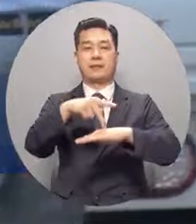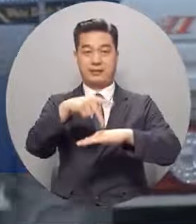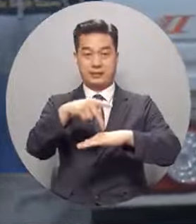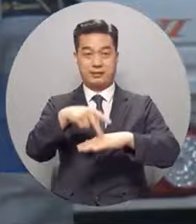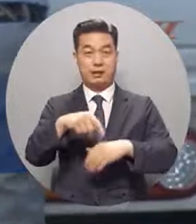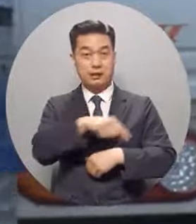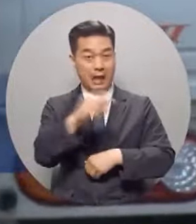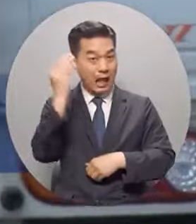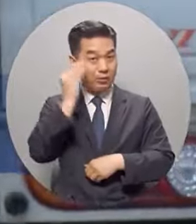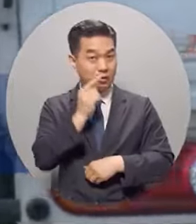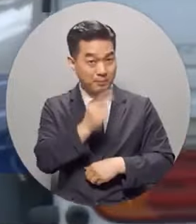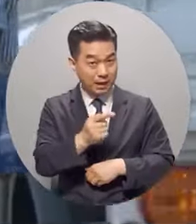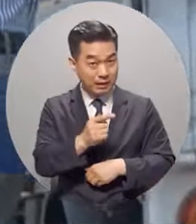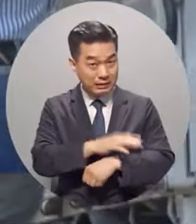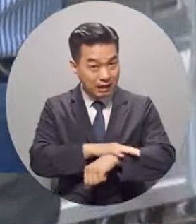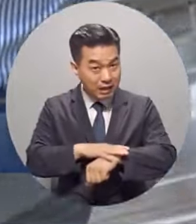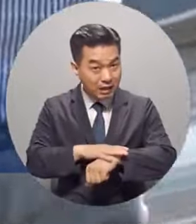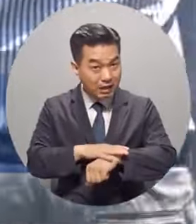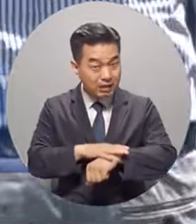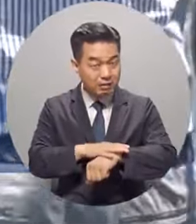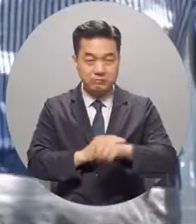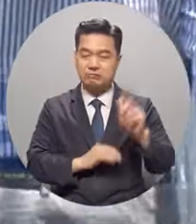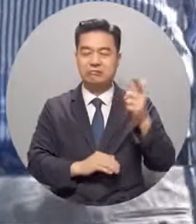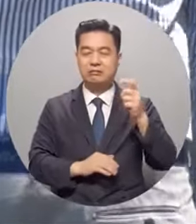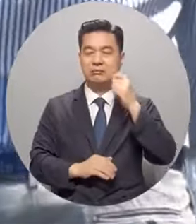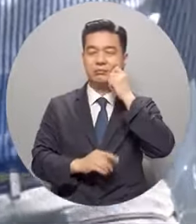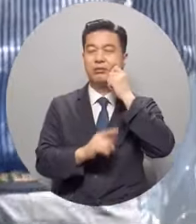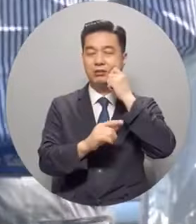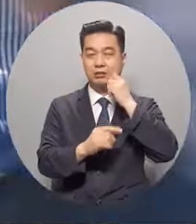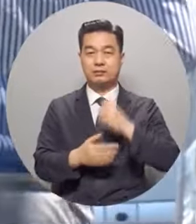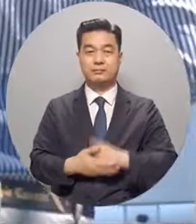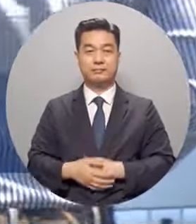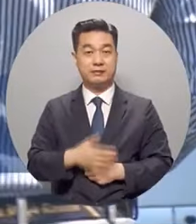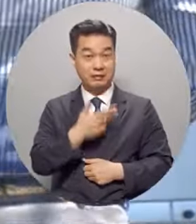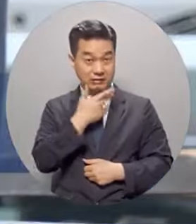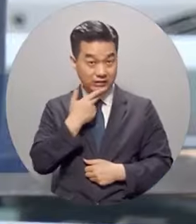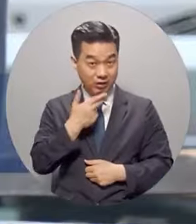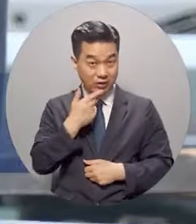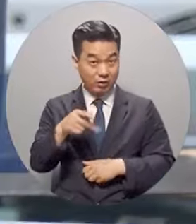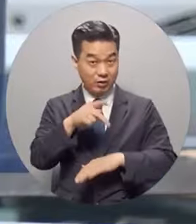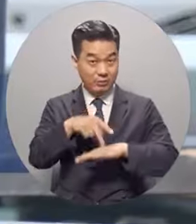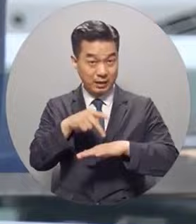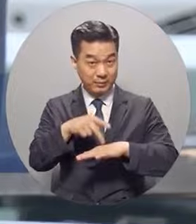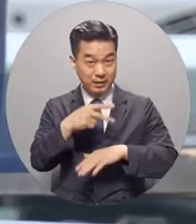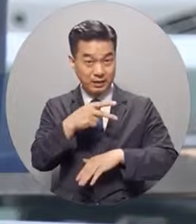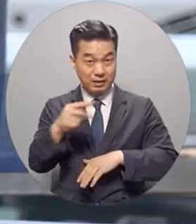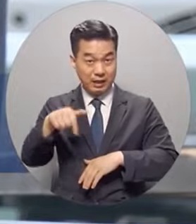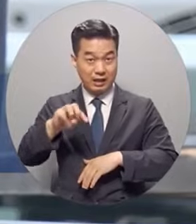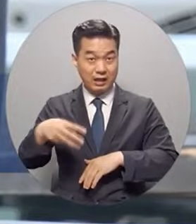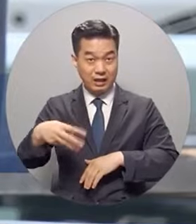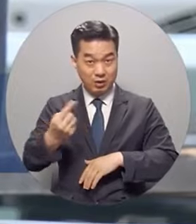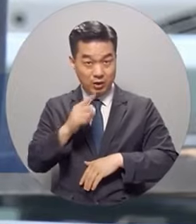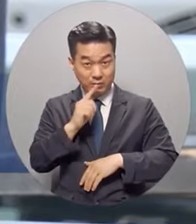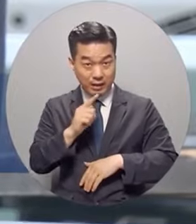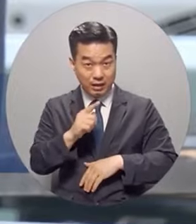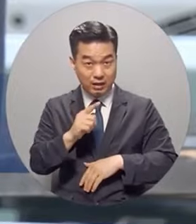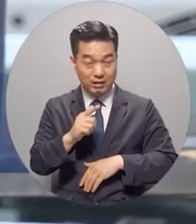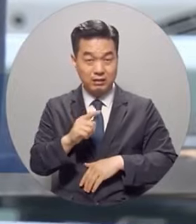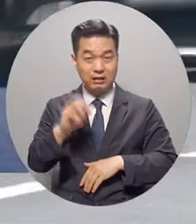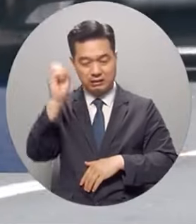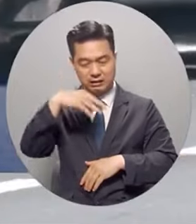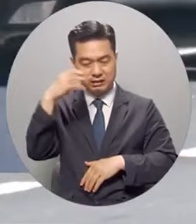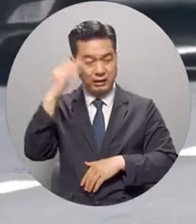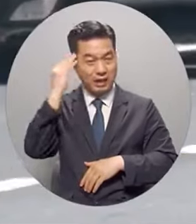그분들 한국말 좀 할 줄 아세요? 많이 못해요. 영어로 아니면 뭐 필리핀 말로. 딱히 그 정도는 아니에요. 그냥